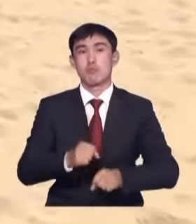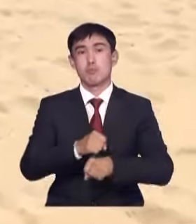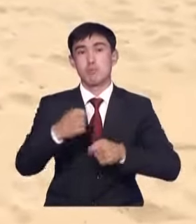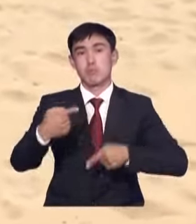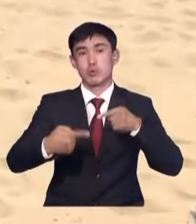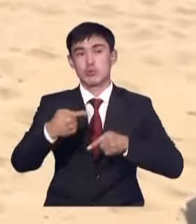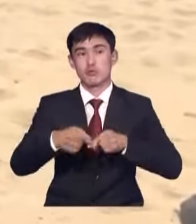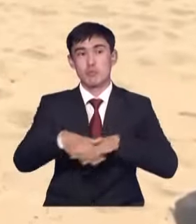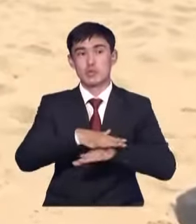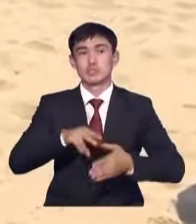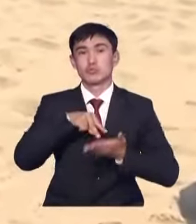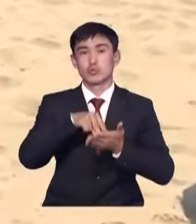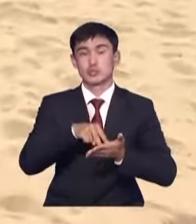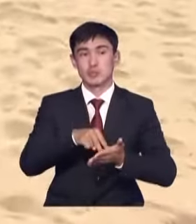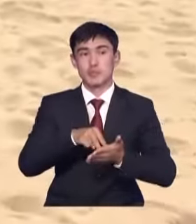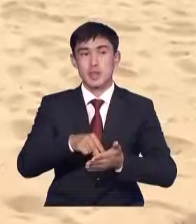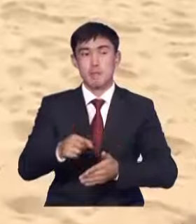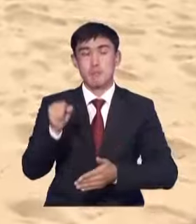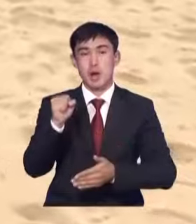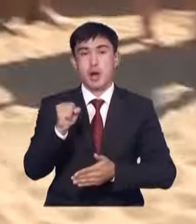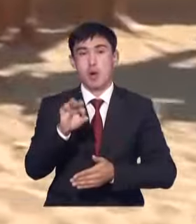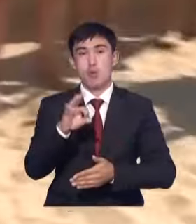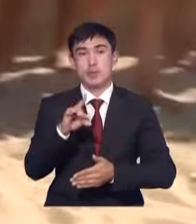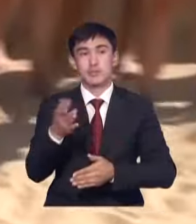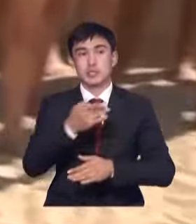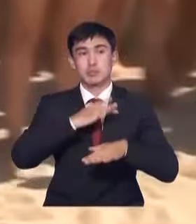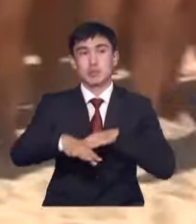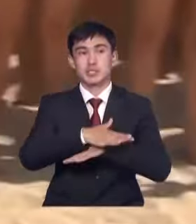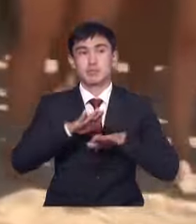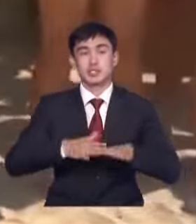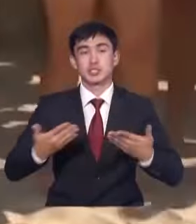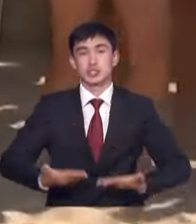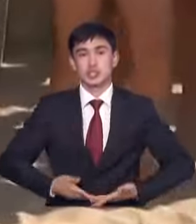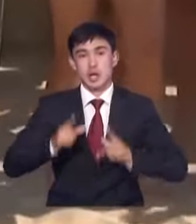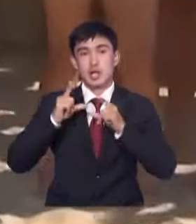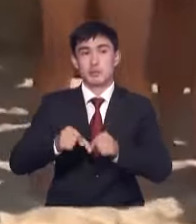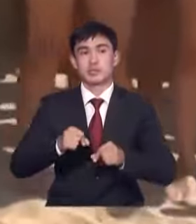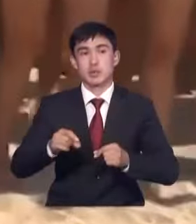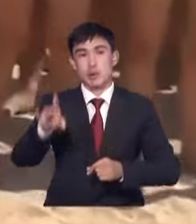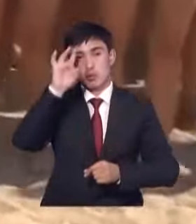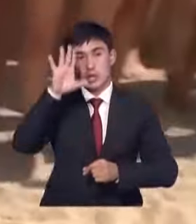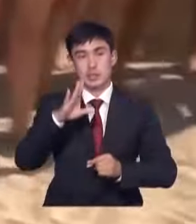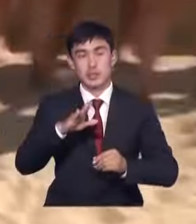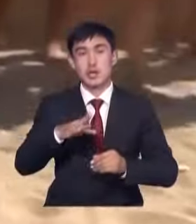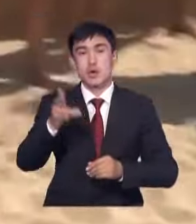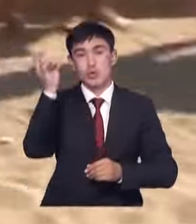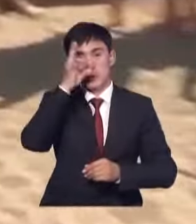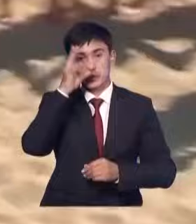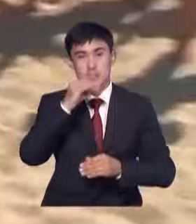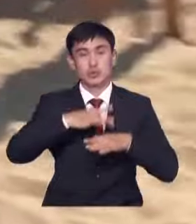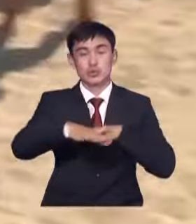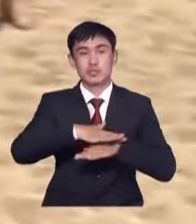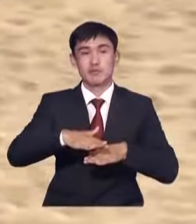протестов против массового туризма. Под девизом «Оккупируем наши пляжи» местные жители отправились на популярный у немецких туристов